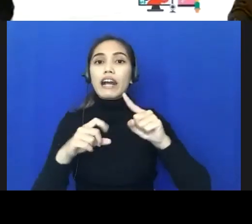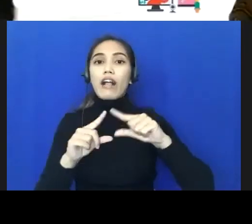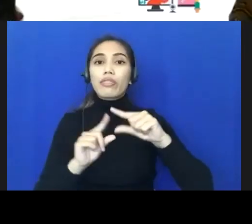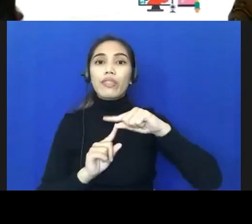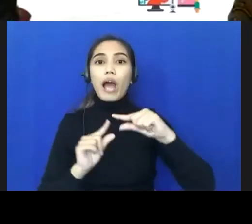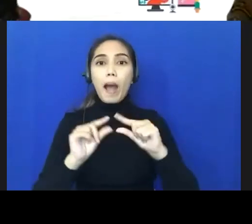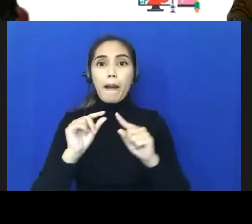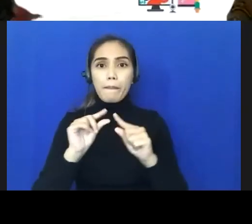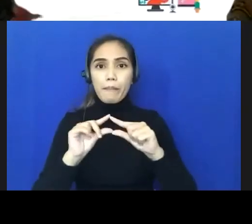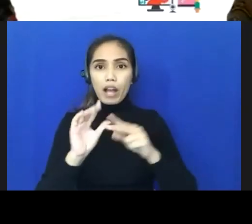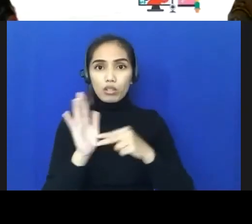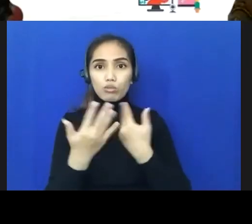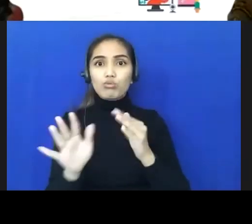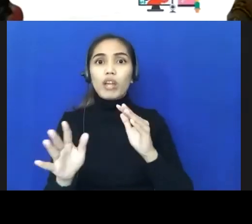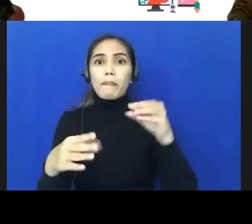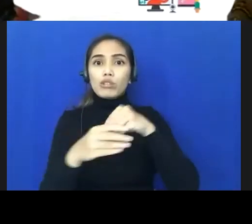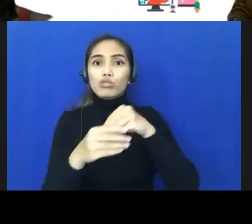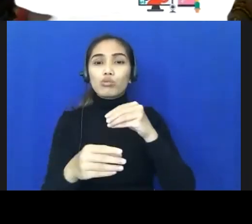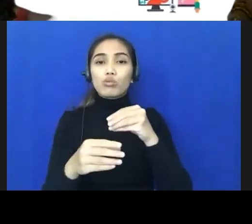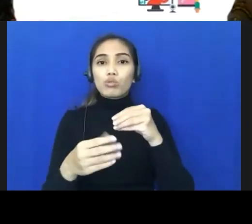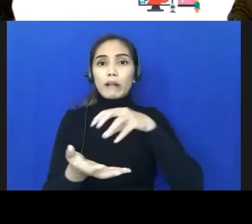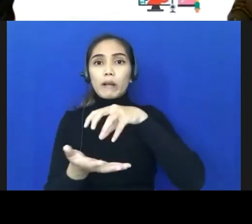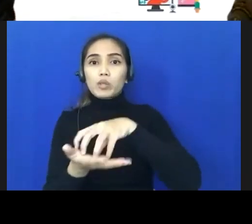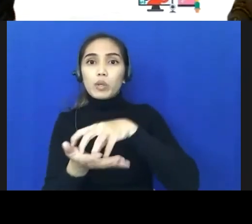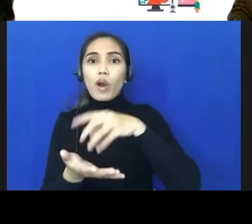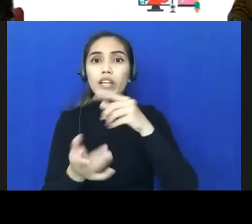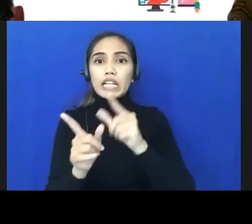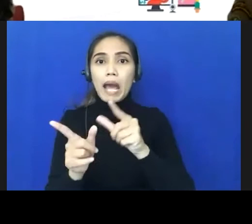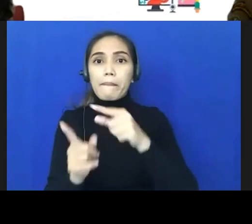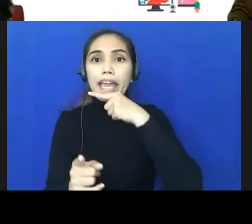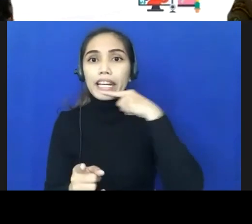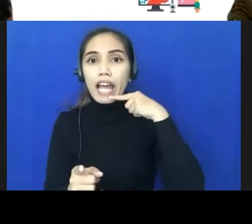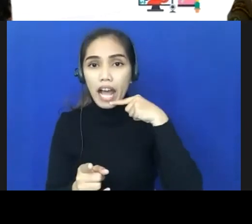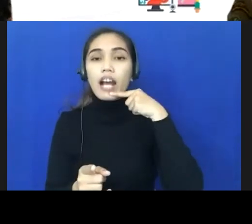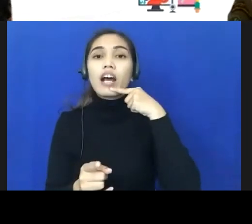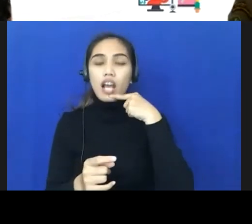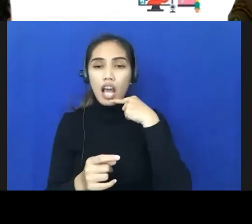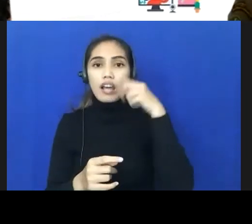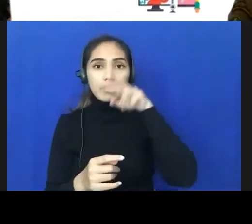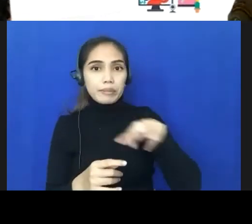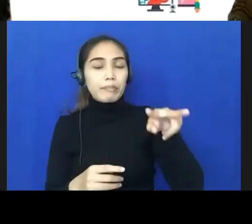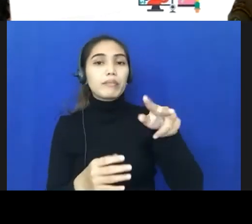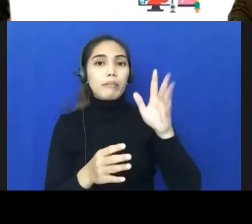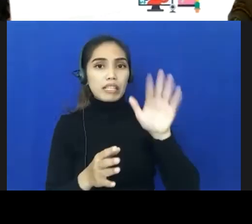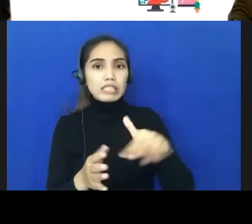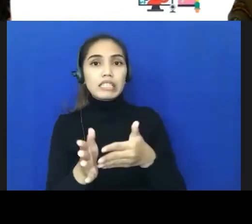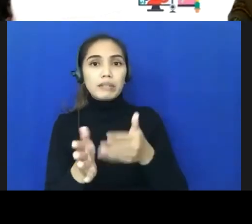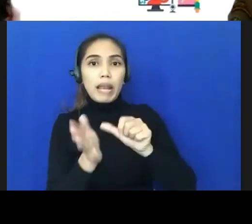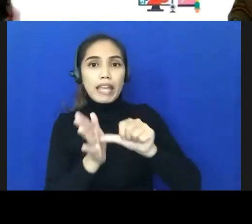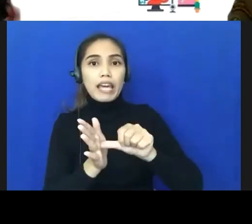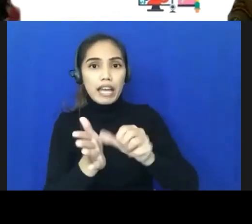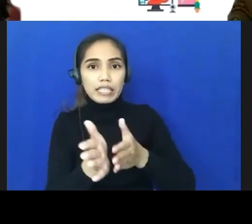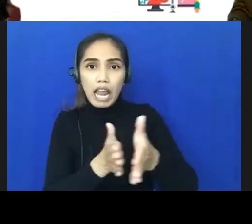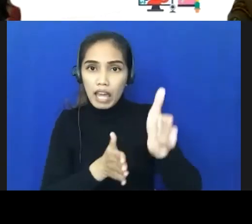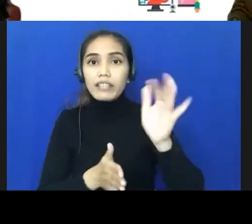merah seperti tadi disampaikan Dr. Rikmasari, pelayanan di lapangan itu masih tetap berjalan, Bu Eni. Jadi kami tetap melakukan pelayanan